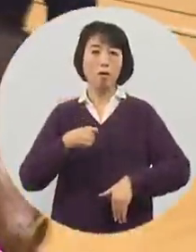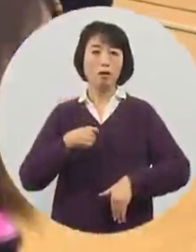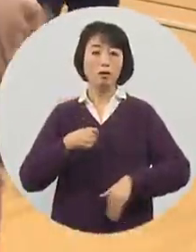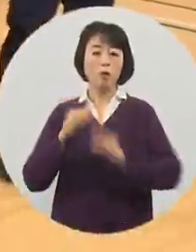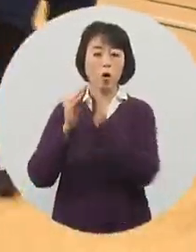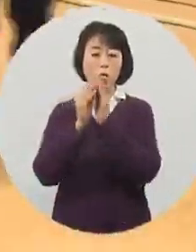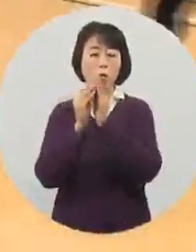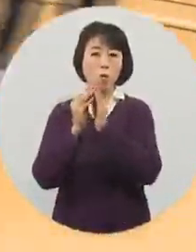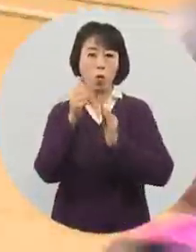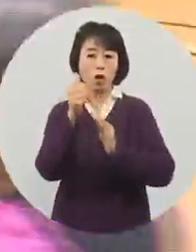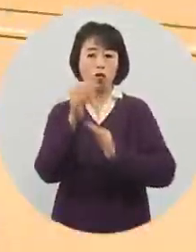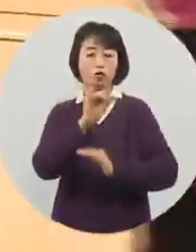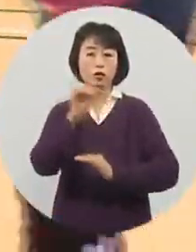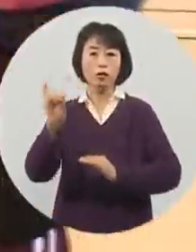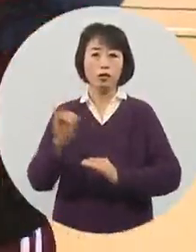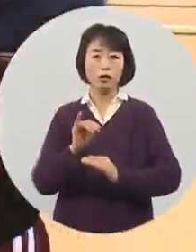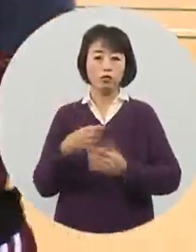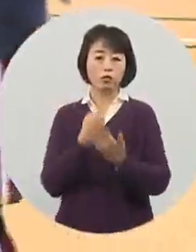れてもらうことに。